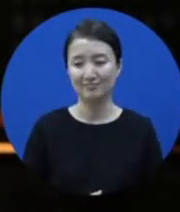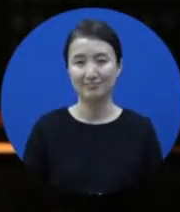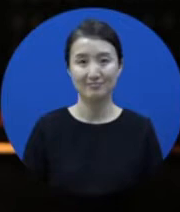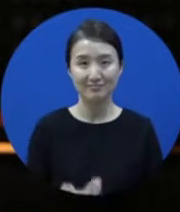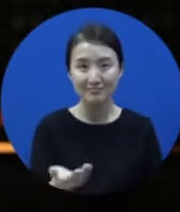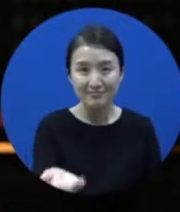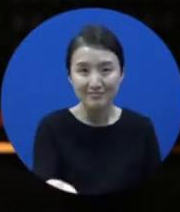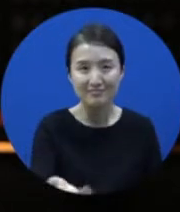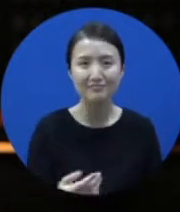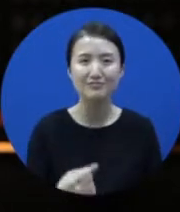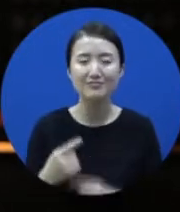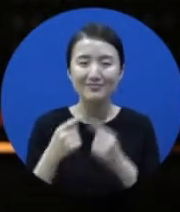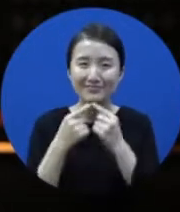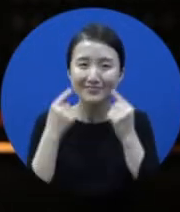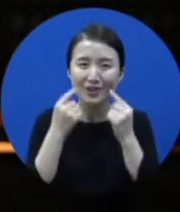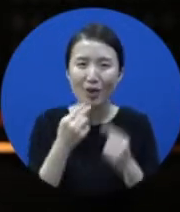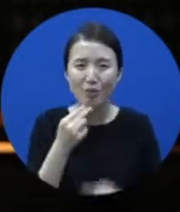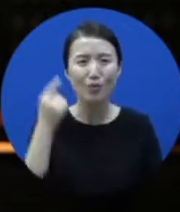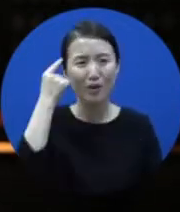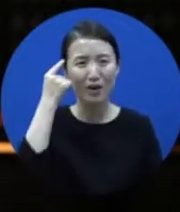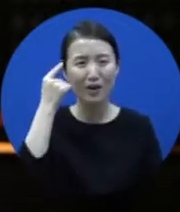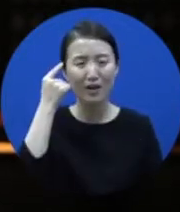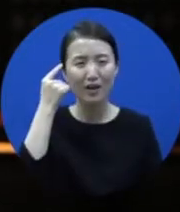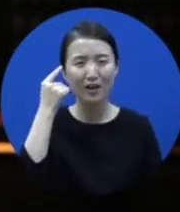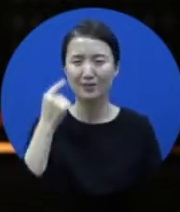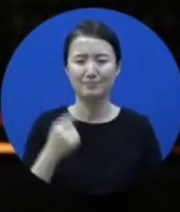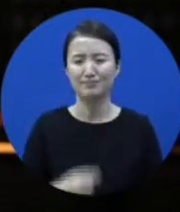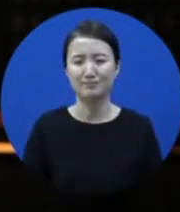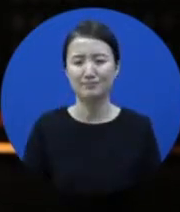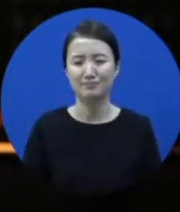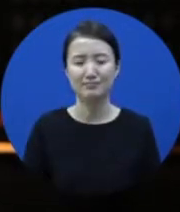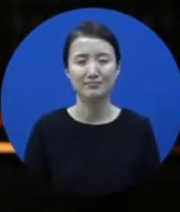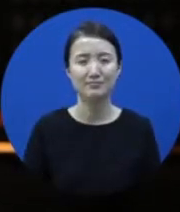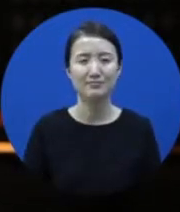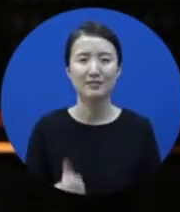안 보이십니다. 이렇게 말씀하시네요. 하와이.